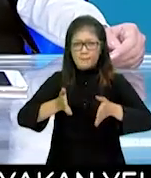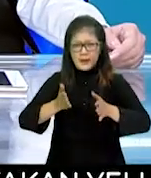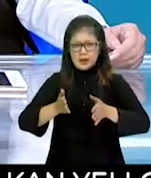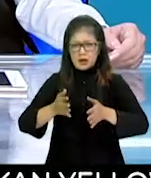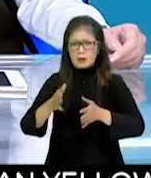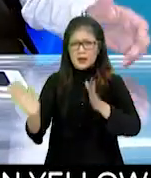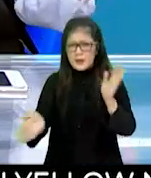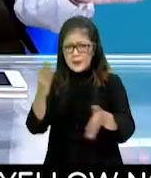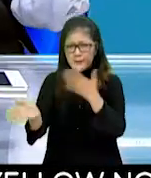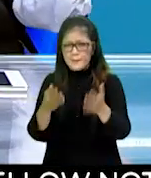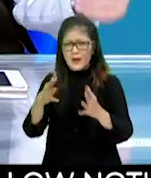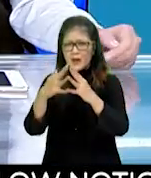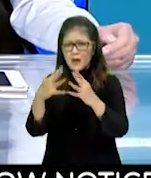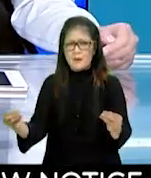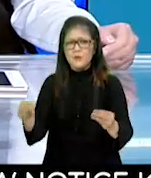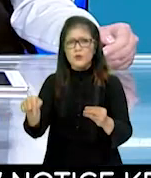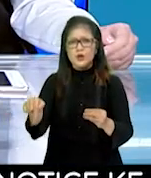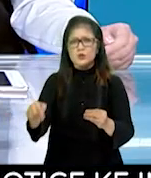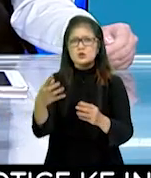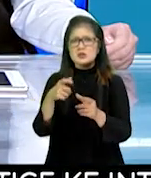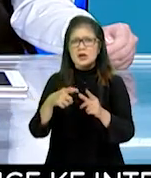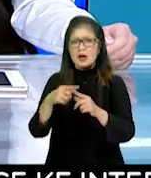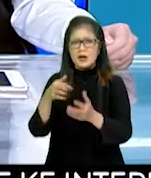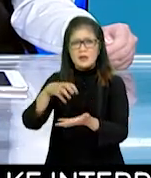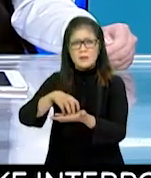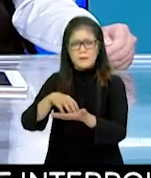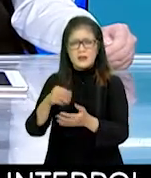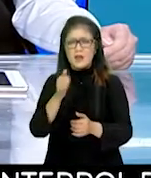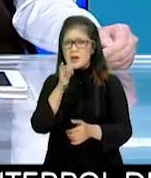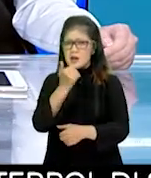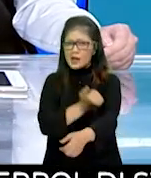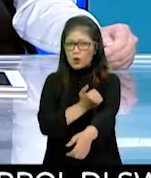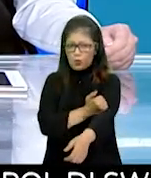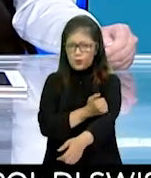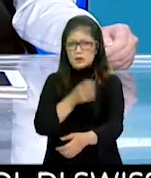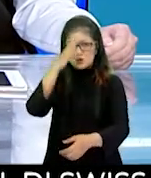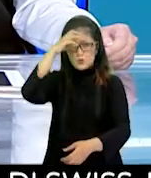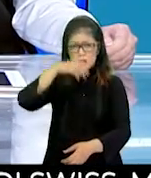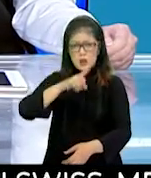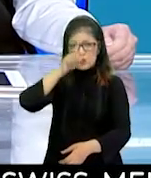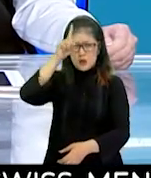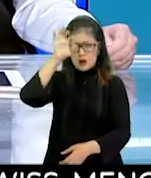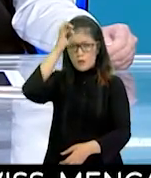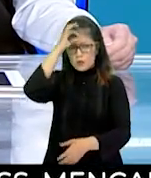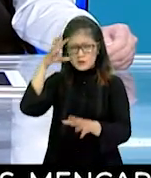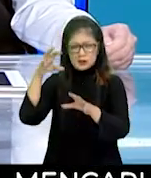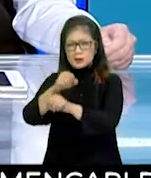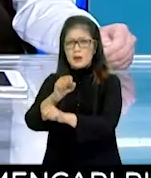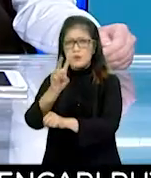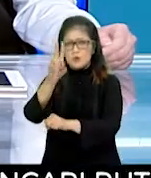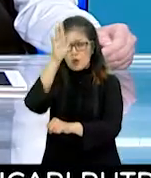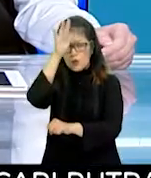yang disinyalir menjadi sarang peredaran narkoba di Deli Serdang, Sumatera Utara. Polisi menangkap dua orang diduga pengguna dan pengedar narkoba